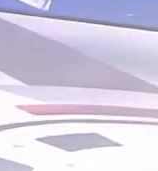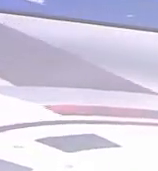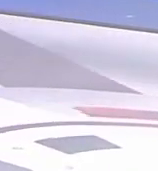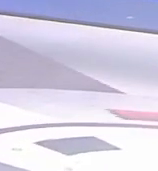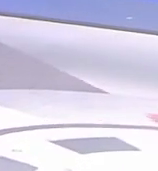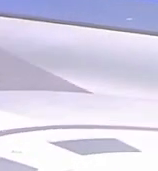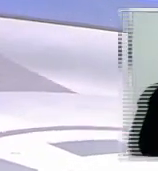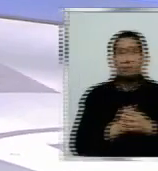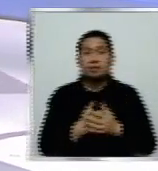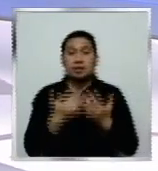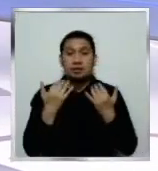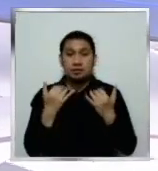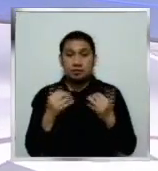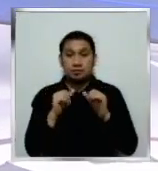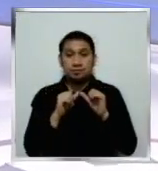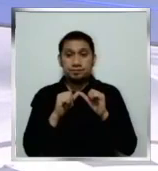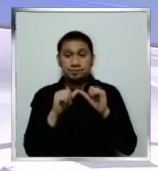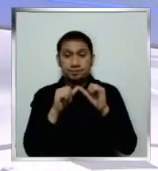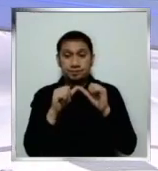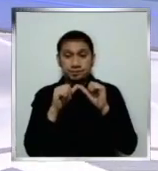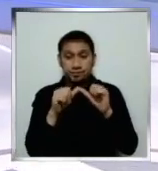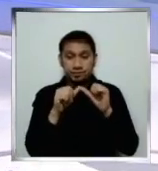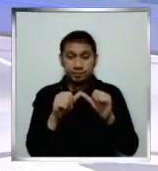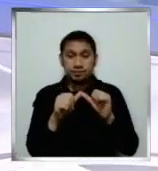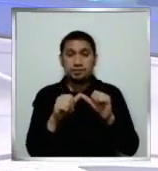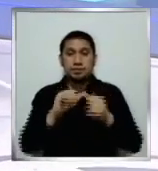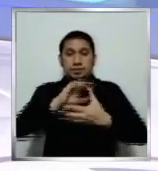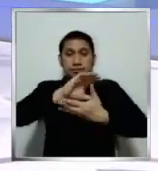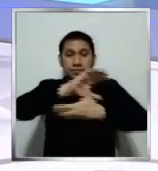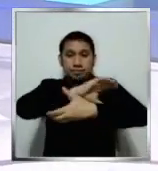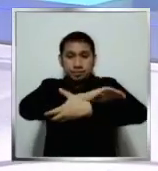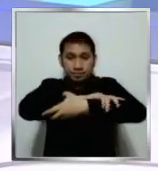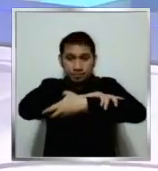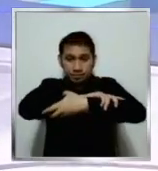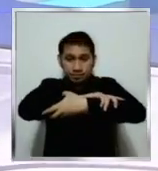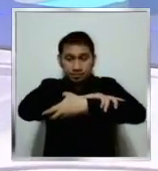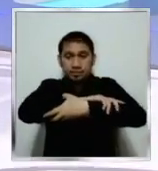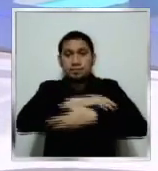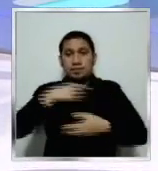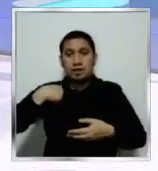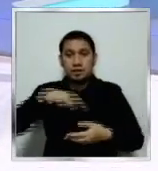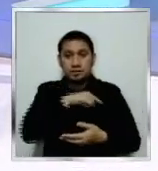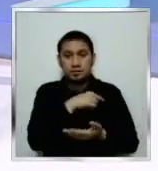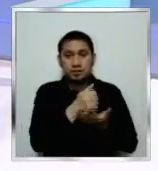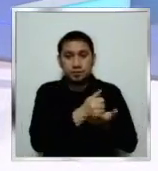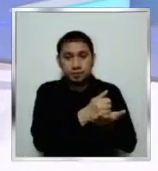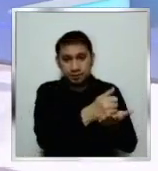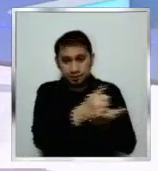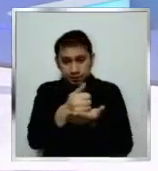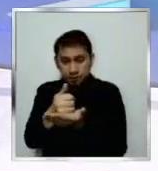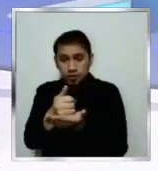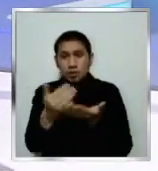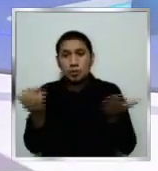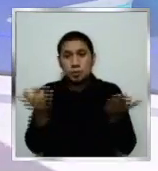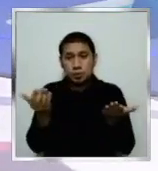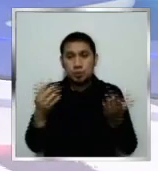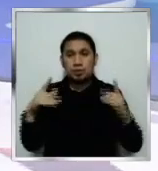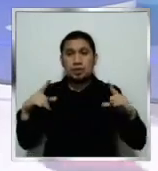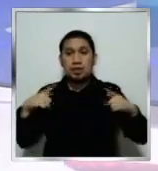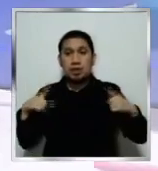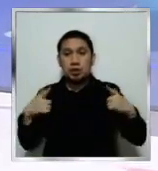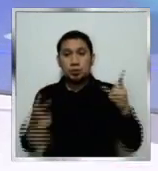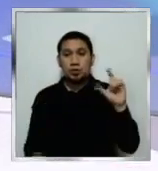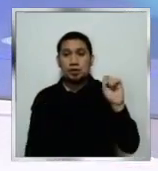Sa pagpapatuloy ng ating Operation Bayanihan, nag-abot naman tayo ng tulong sa mga taga Santa Maria sa Laguna na apektado